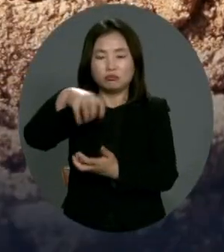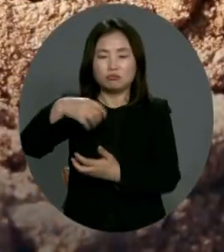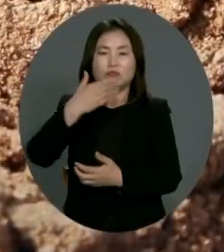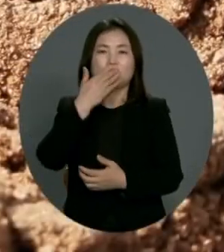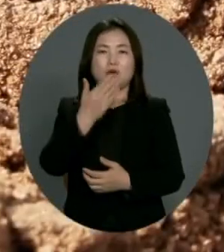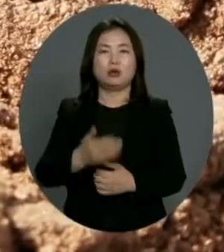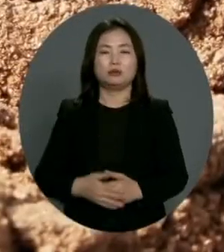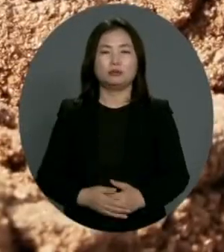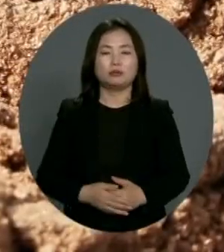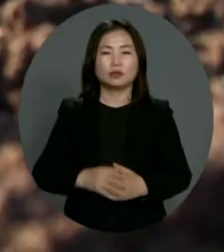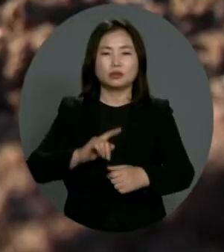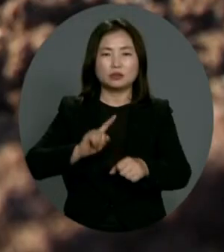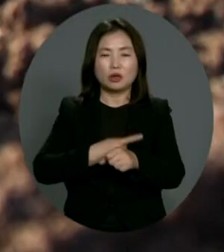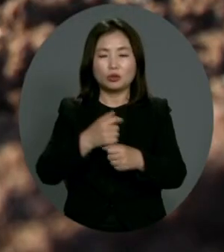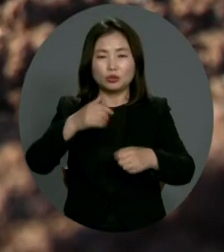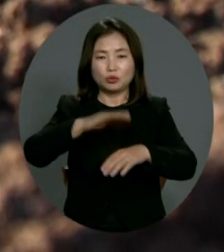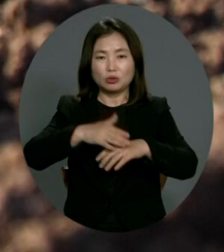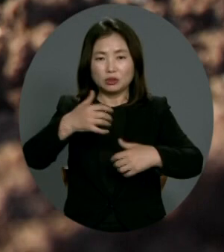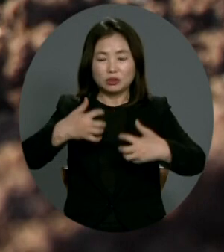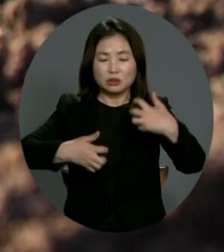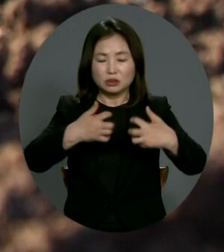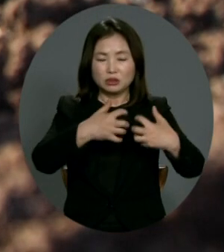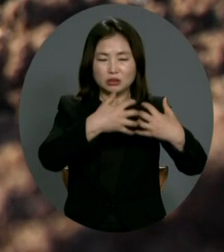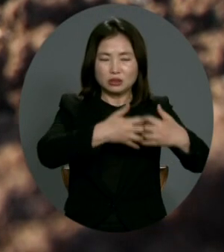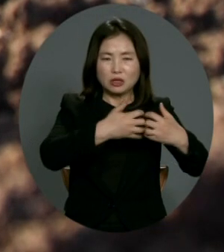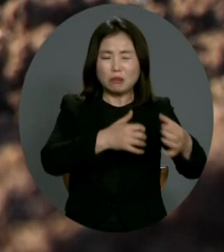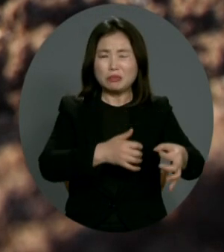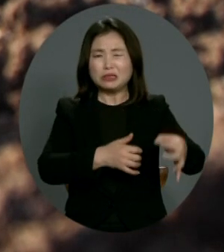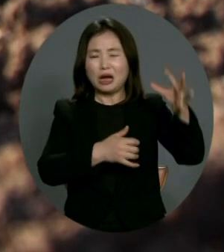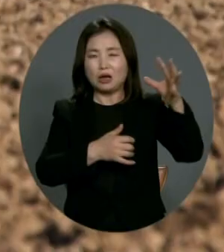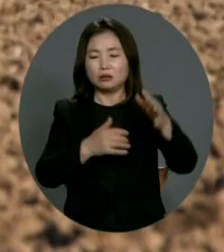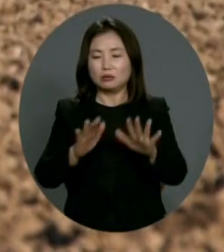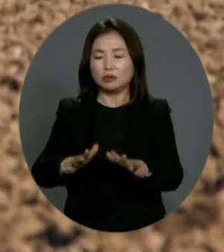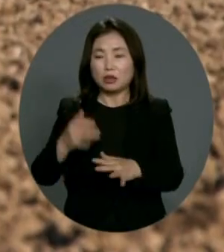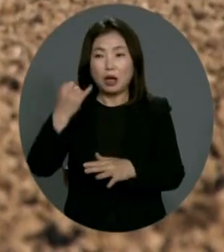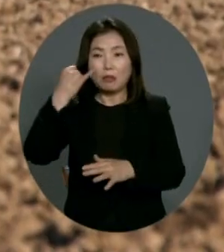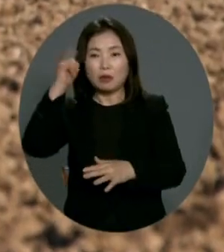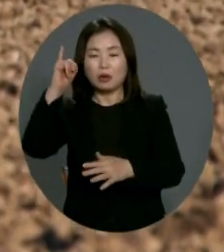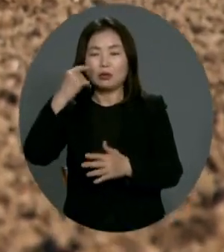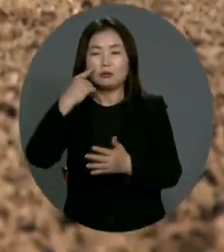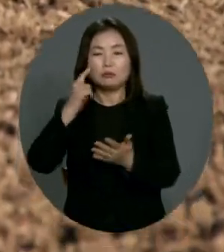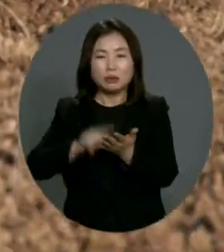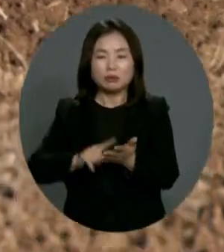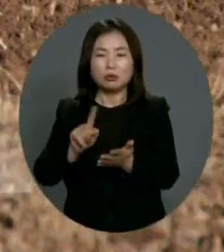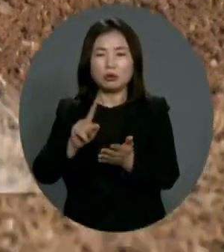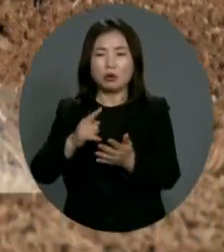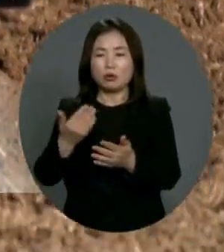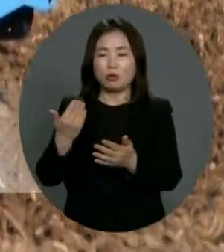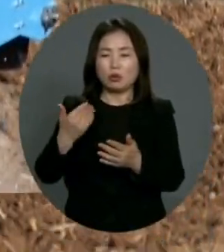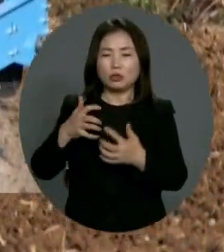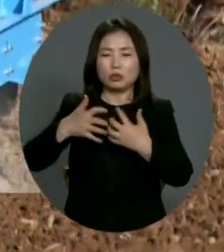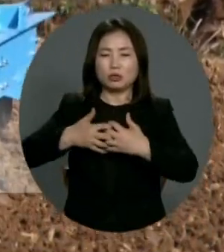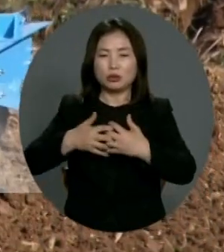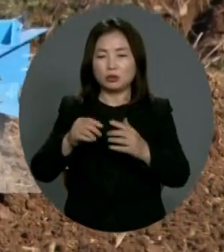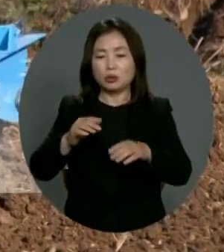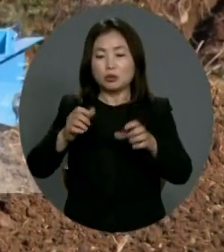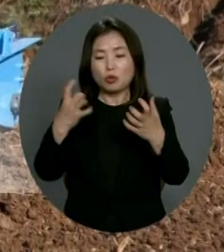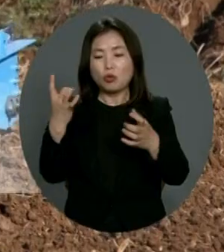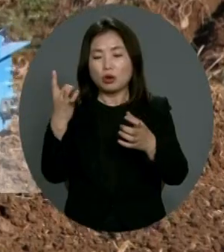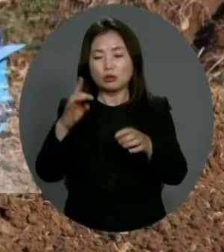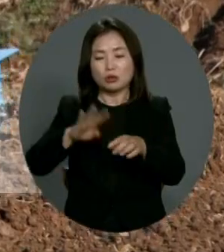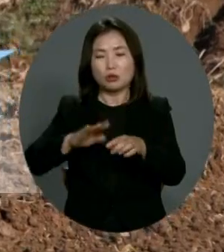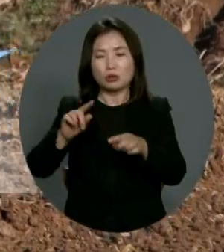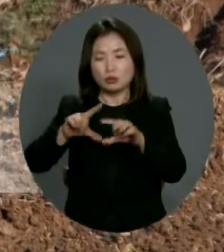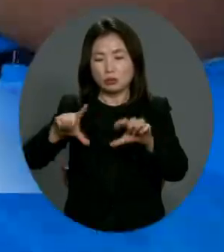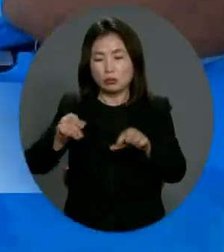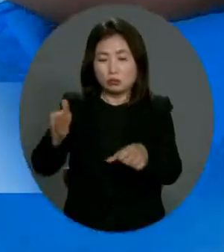수확이라든가. 자율주행 농기계는 가격이 비싸지만 이번에 개발된 장치는 기존 농기계에 부착만 하면 사용할